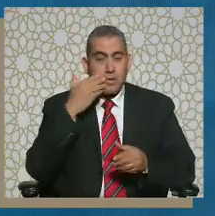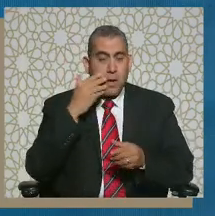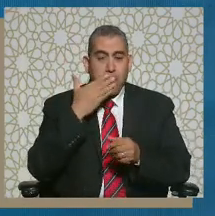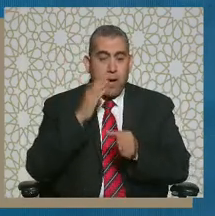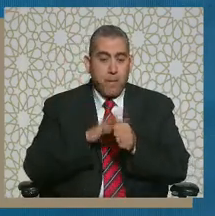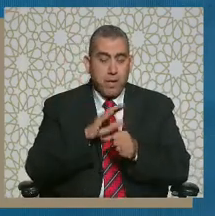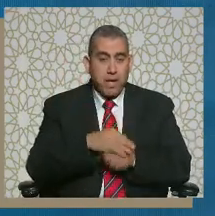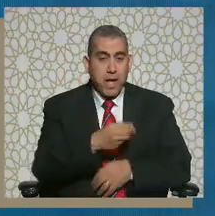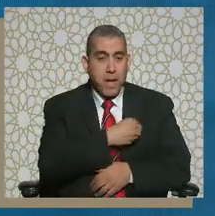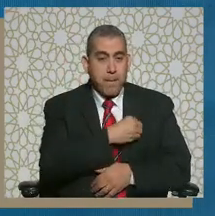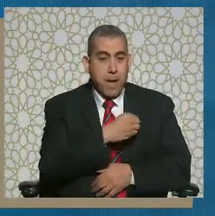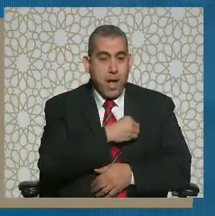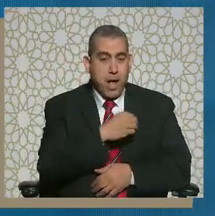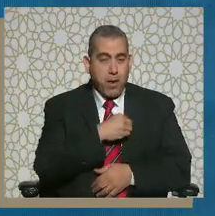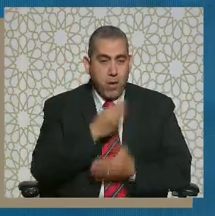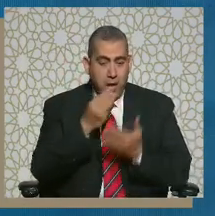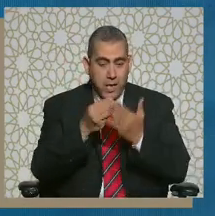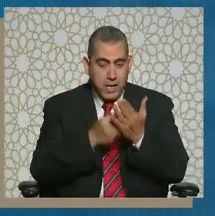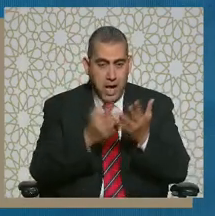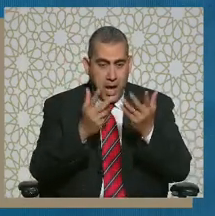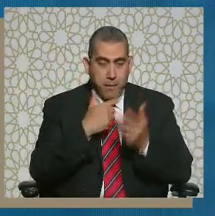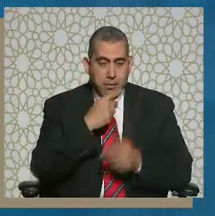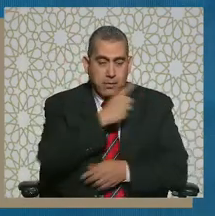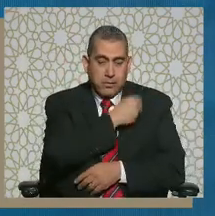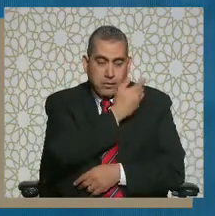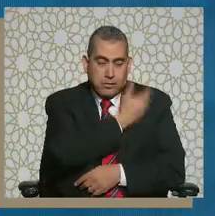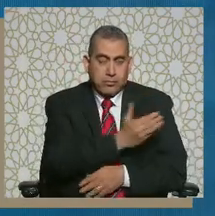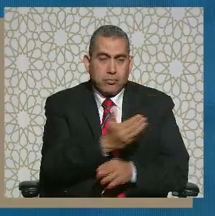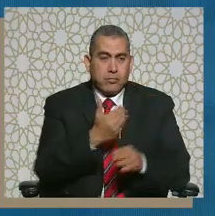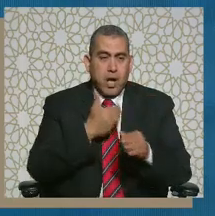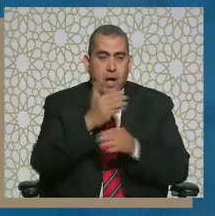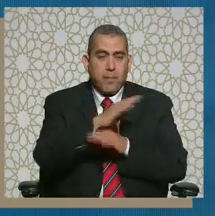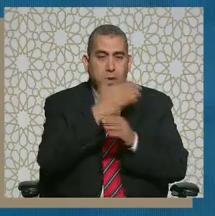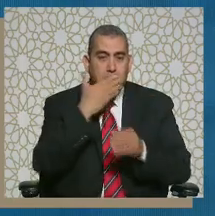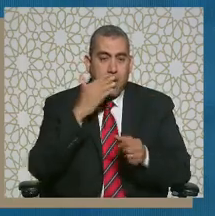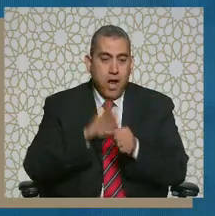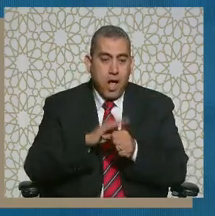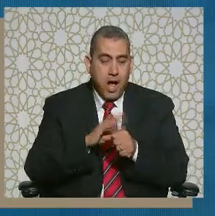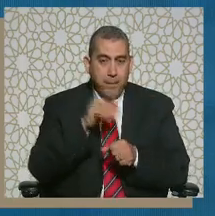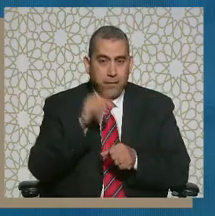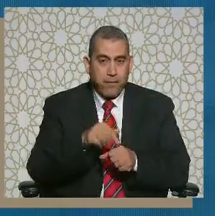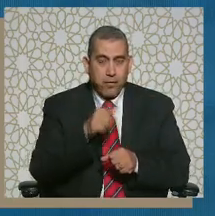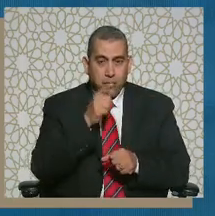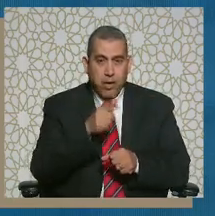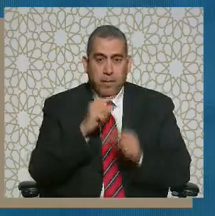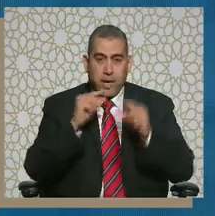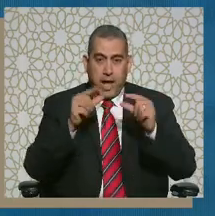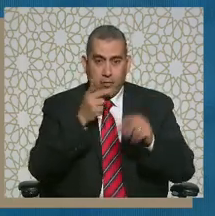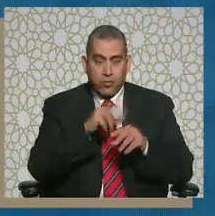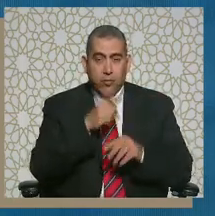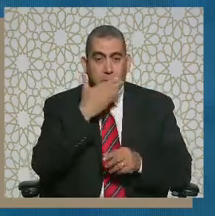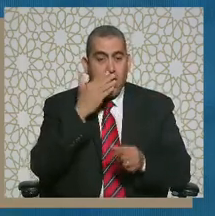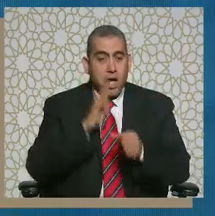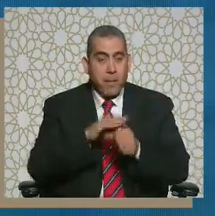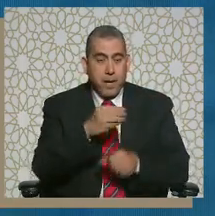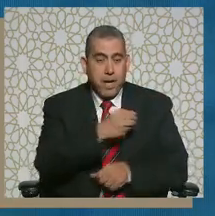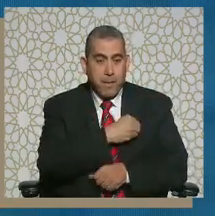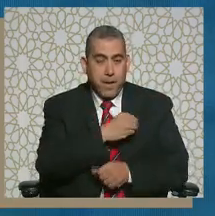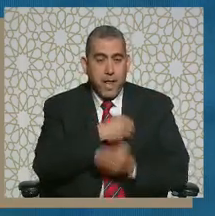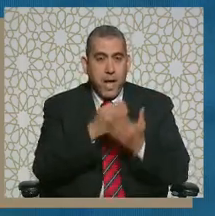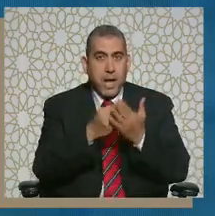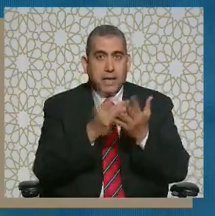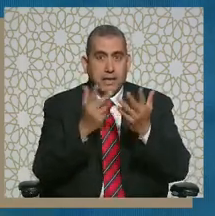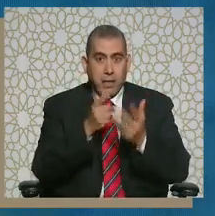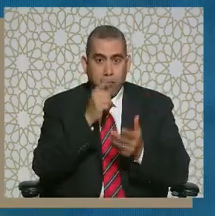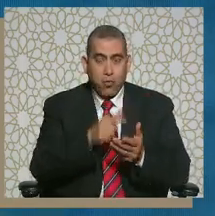واحتسابا غفر له ما تقدم من ذنبه من صام رمضان كمان في روايه من صام رمضان ايمانا واحتسابا